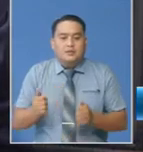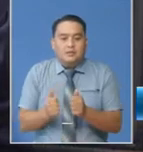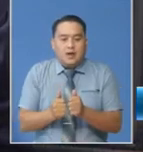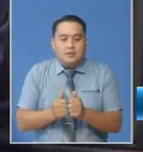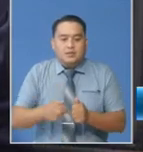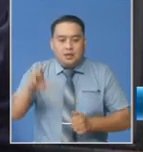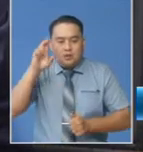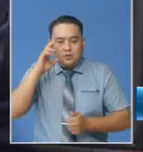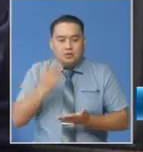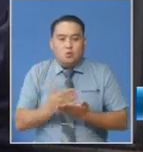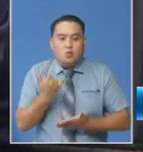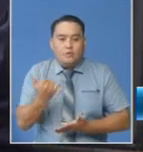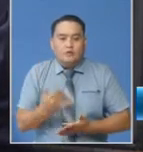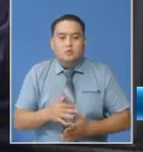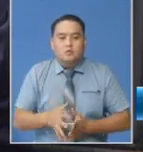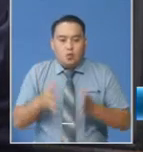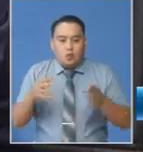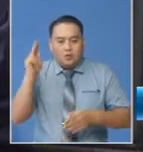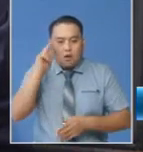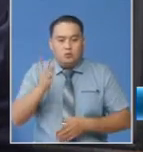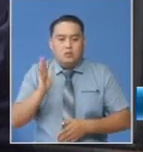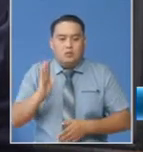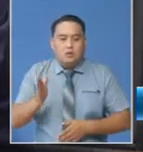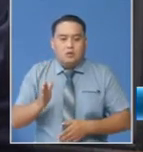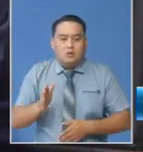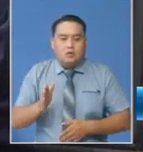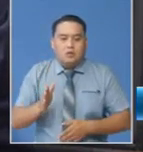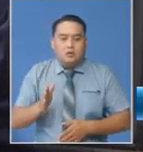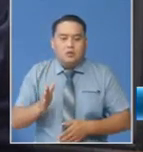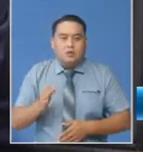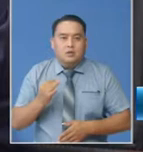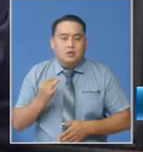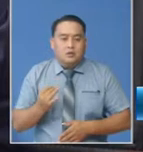есть, я думаю, у вас мы много чего научимся. Научимся и